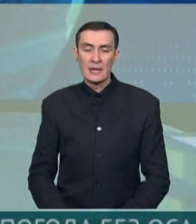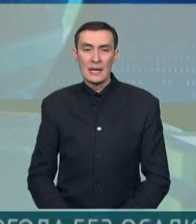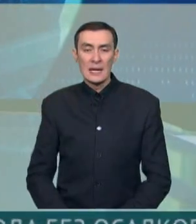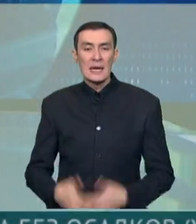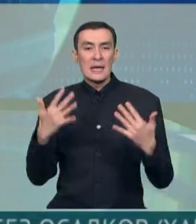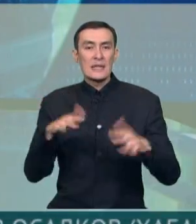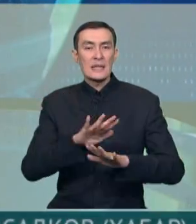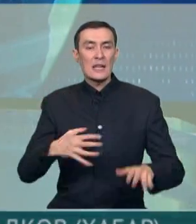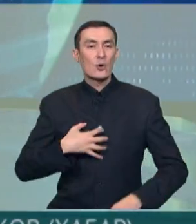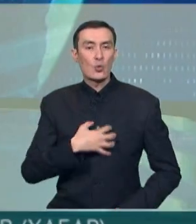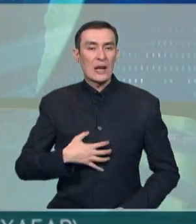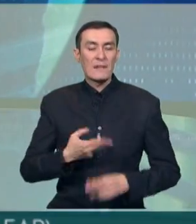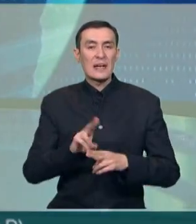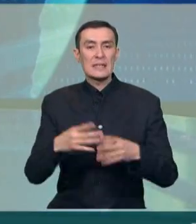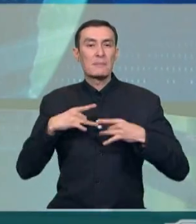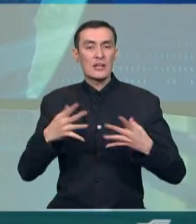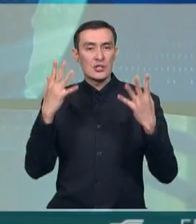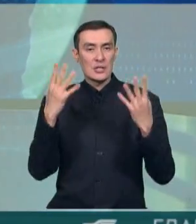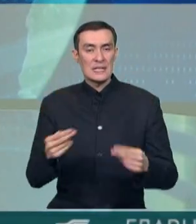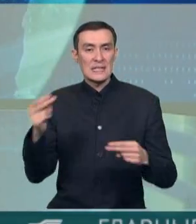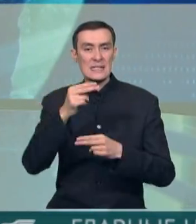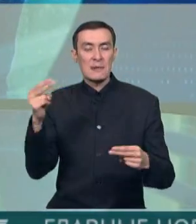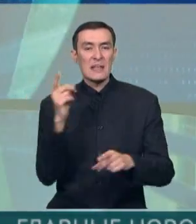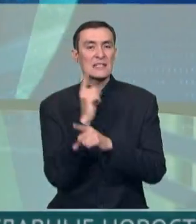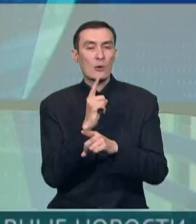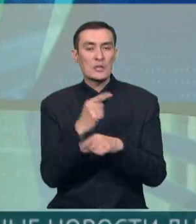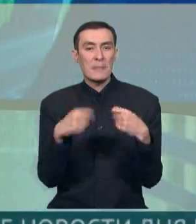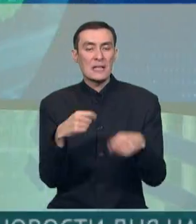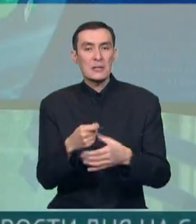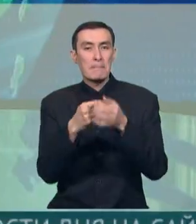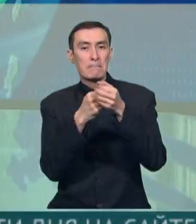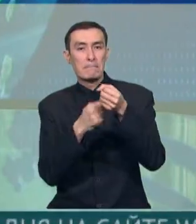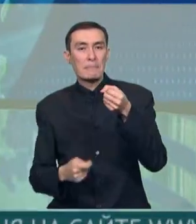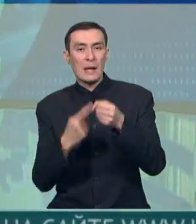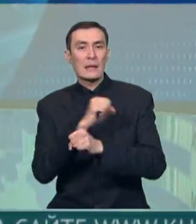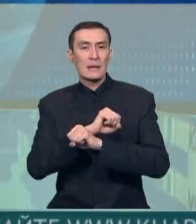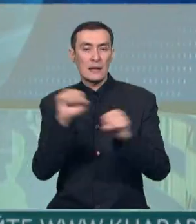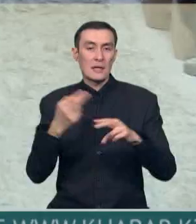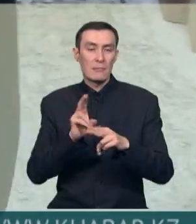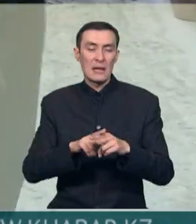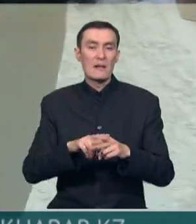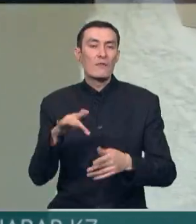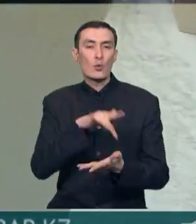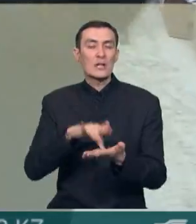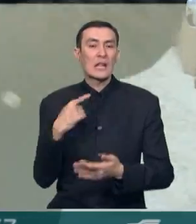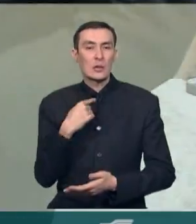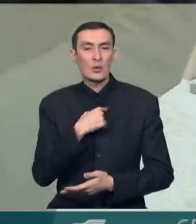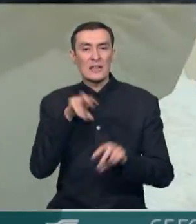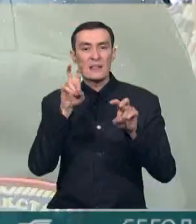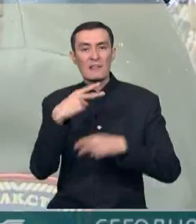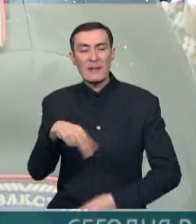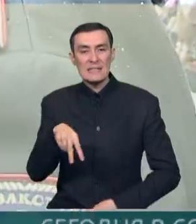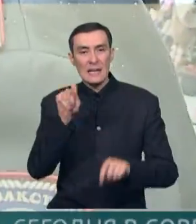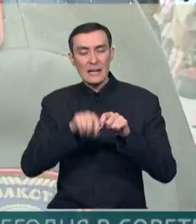Не теряет своей актуальности в эти праздничные дни тема незаконной продажи пиротехники. Так, в Талдыкургане провели 20 рейдов. В результате